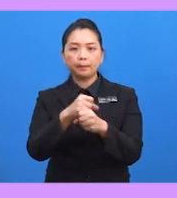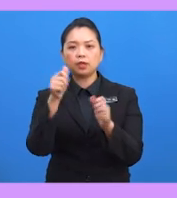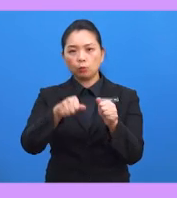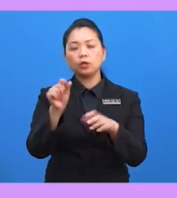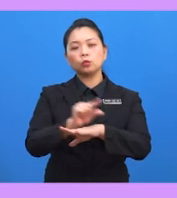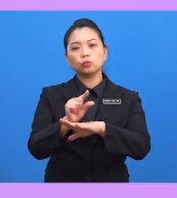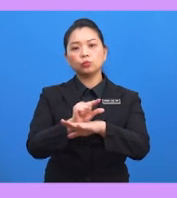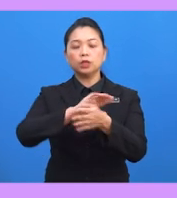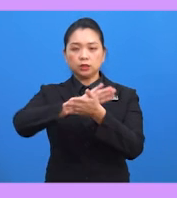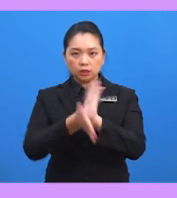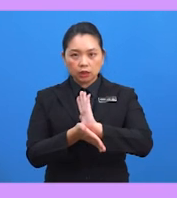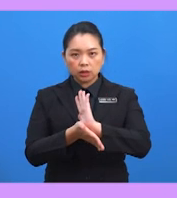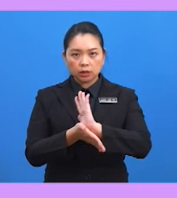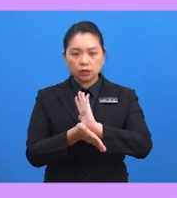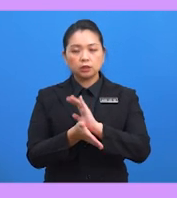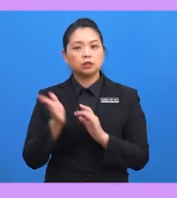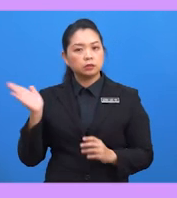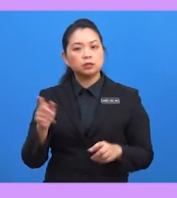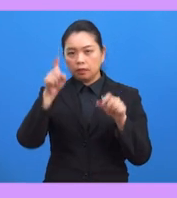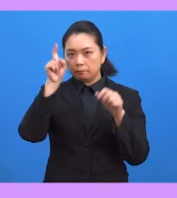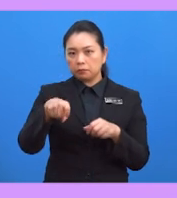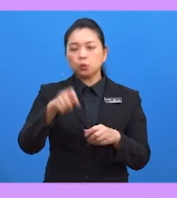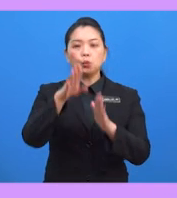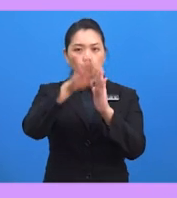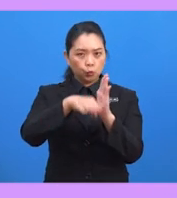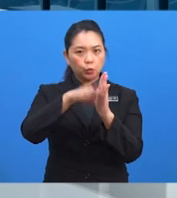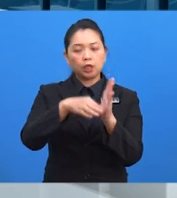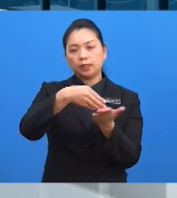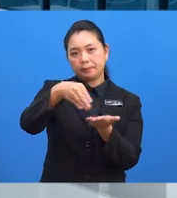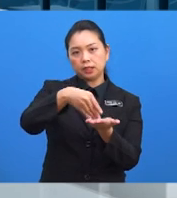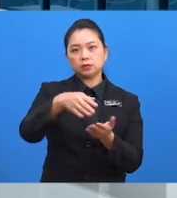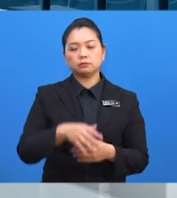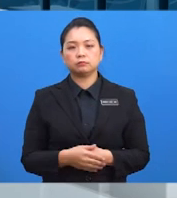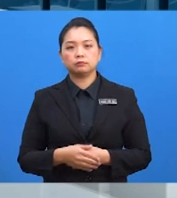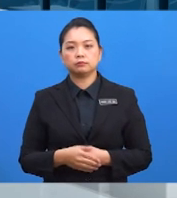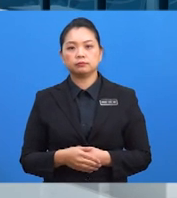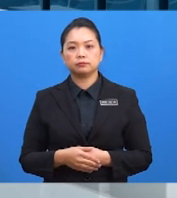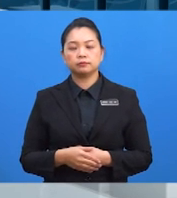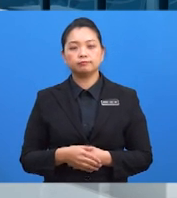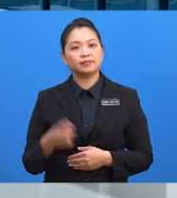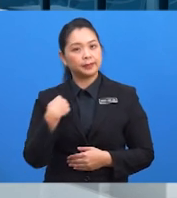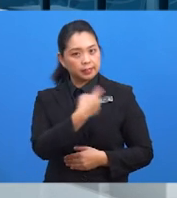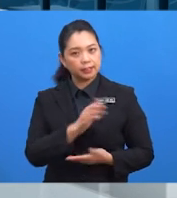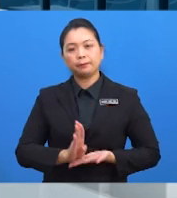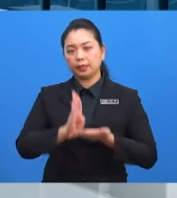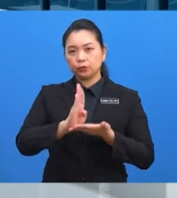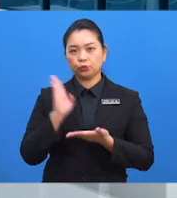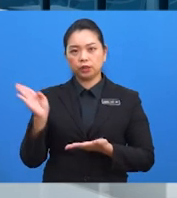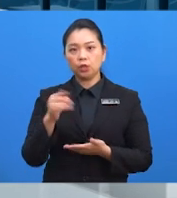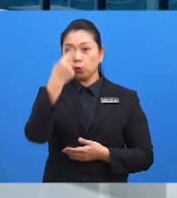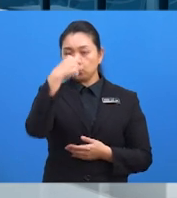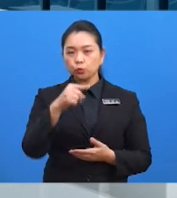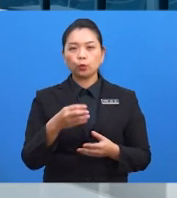Jadi, Encik Saiful perlu mengurangkan perbelanjaannya. Jom kita bantu Encik Saiful